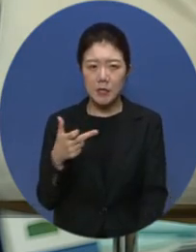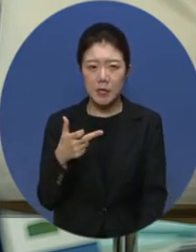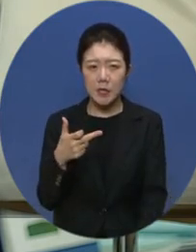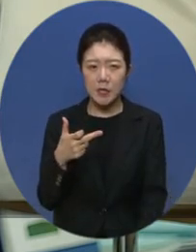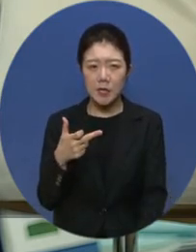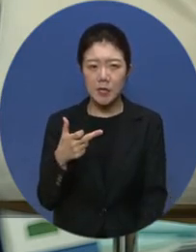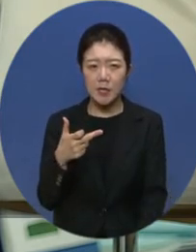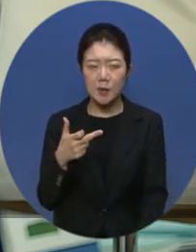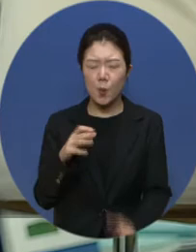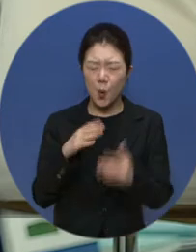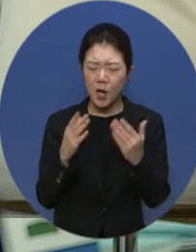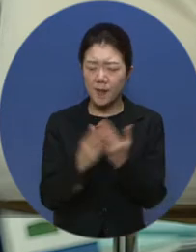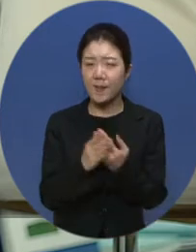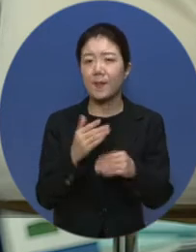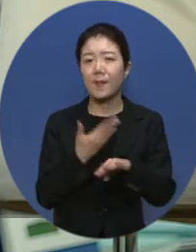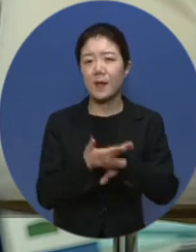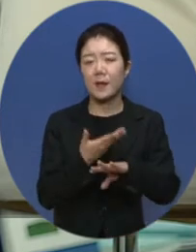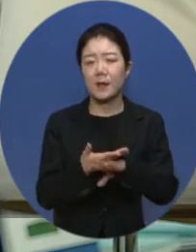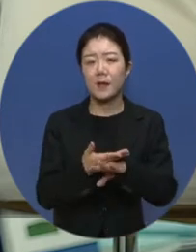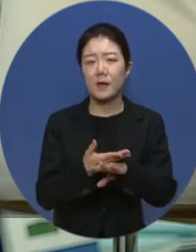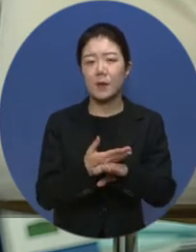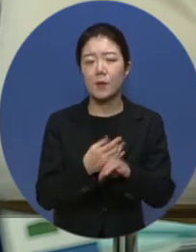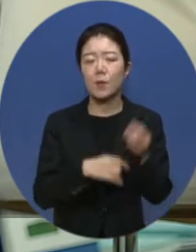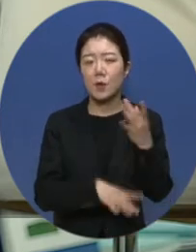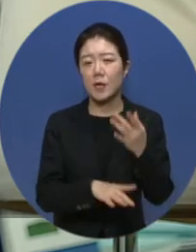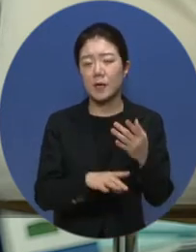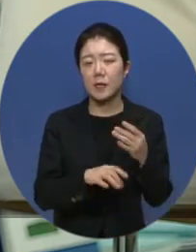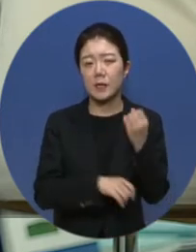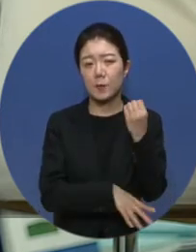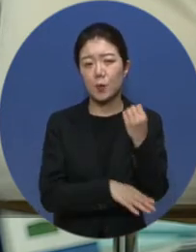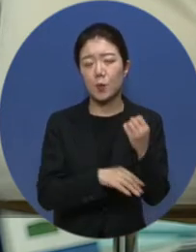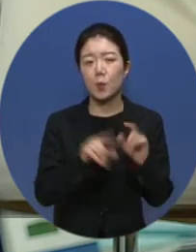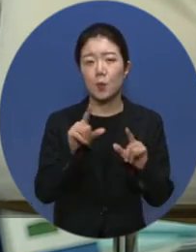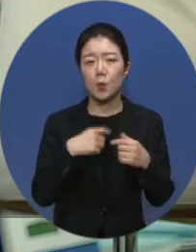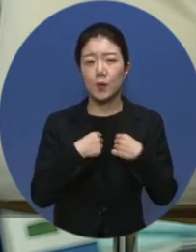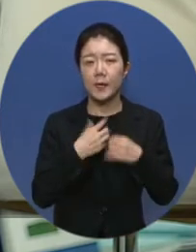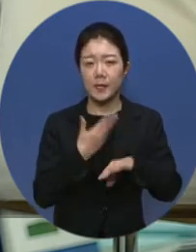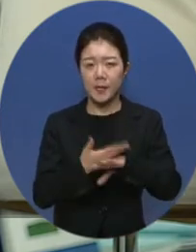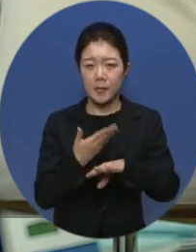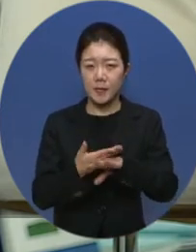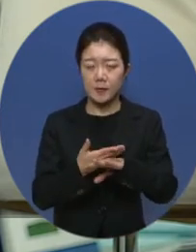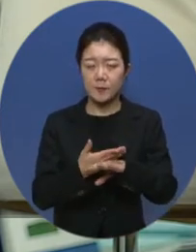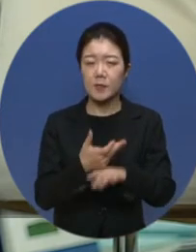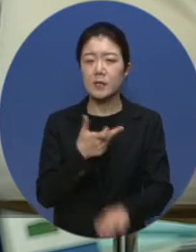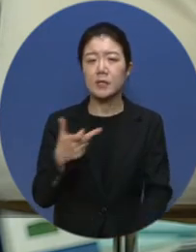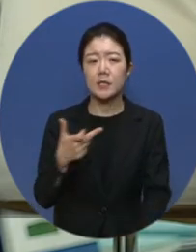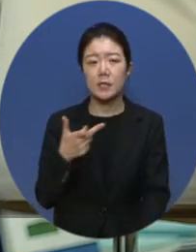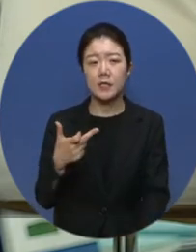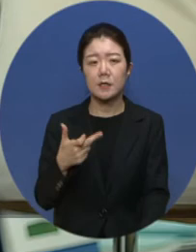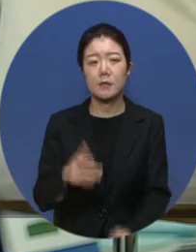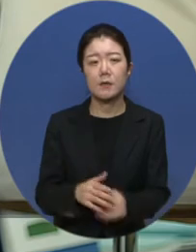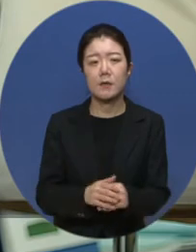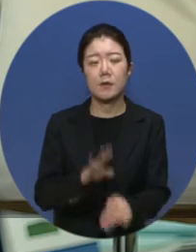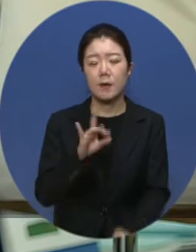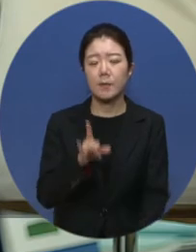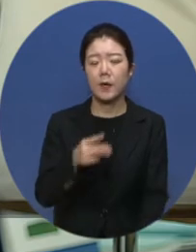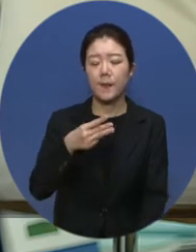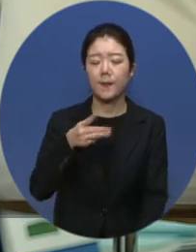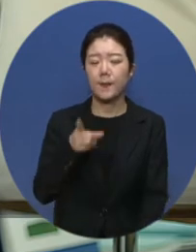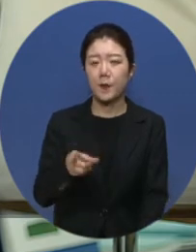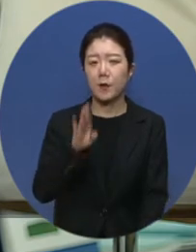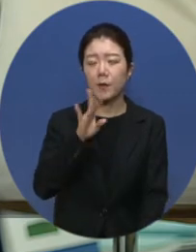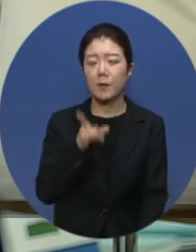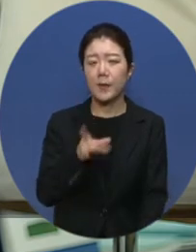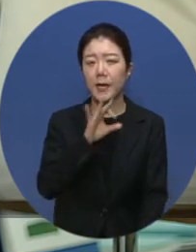완전히 많이 달라요. 기성 사이즈하고 그래서 그 사이즈 부분을 이제 저희가 베터 베이직이라고